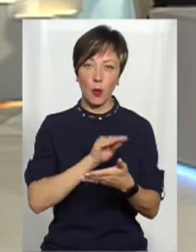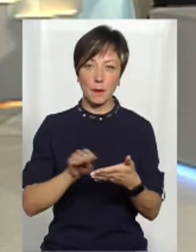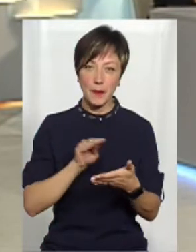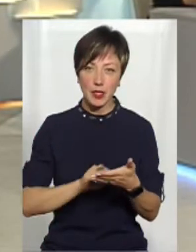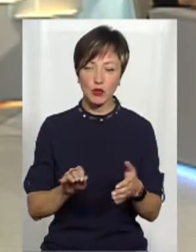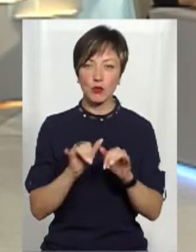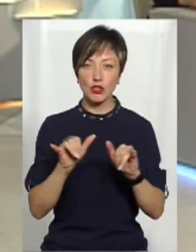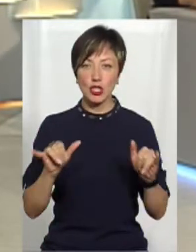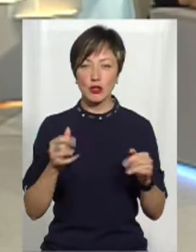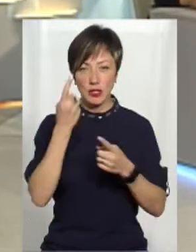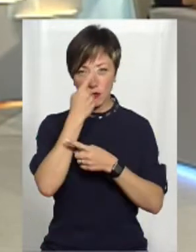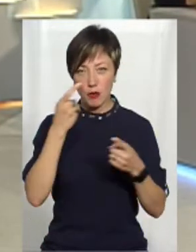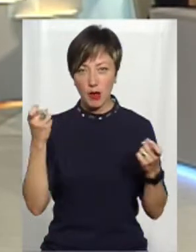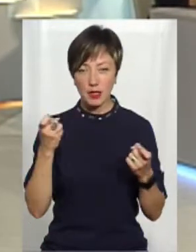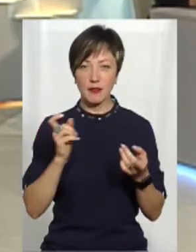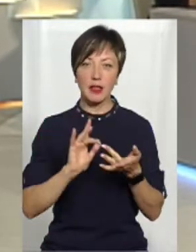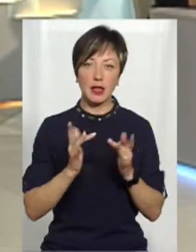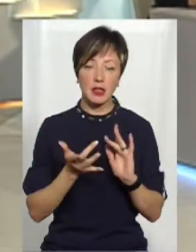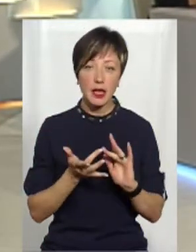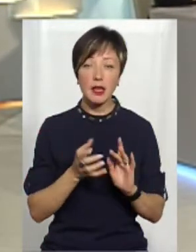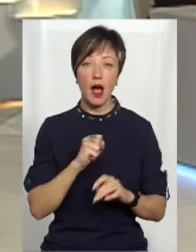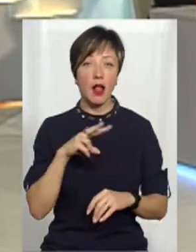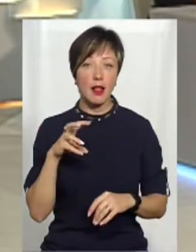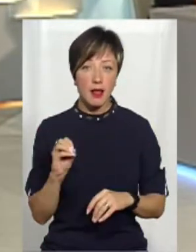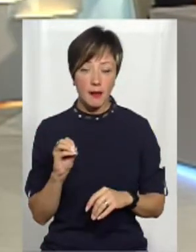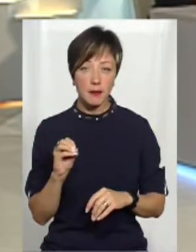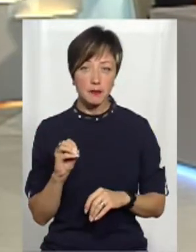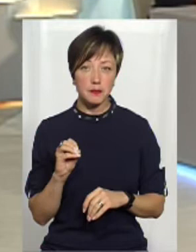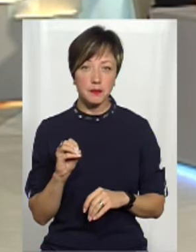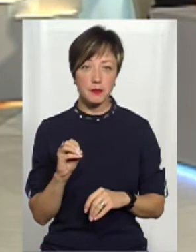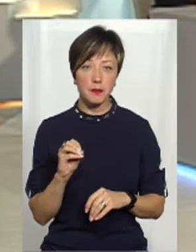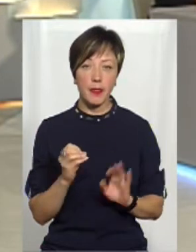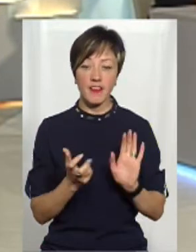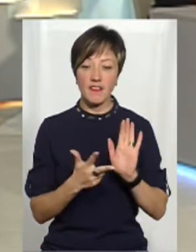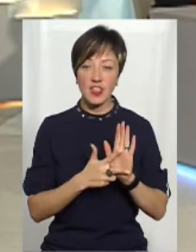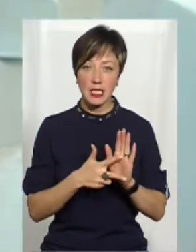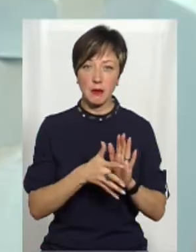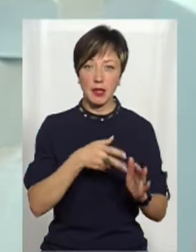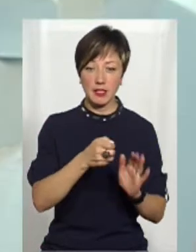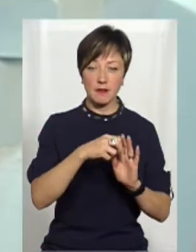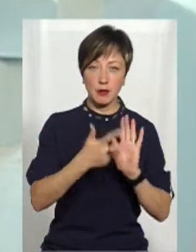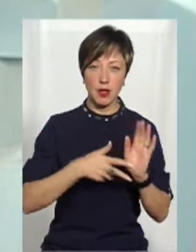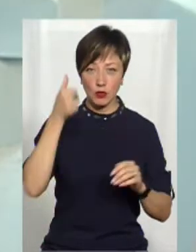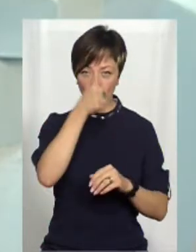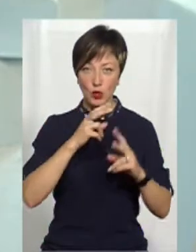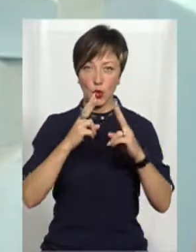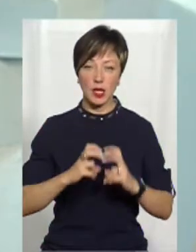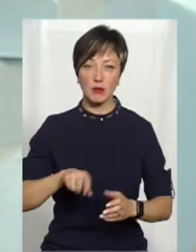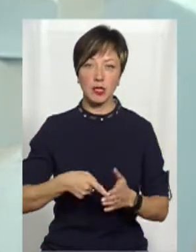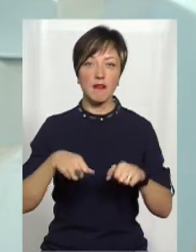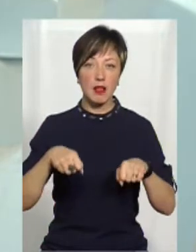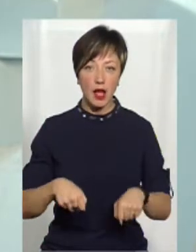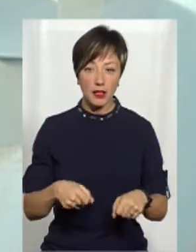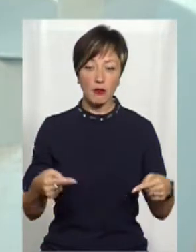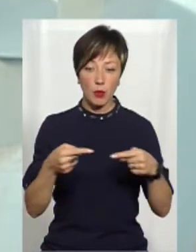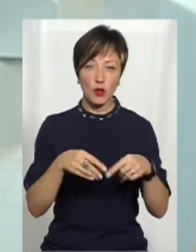пишуться, активно поширюється інформація у соцмережах, але то 8 петицій в 18-му році розглянула міська влада